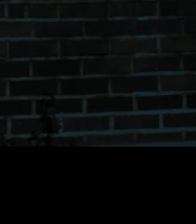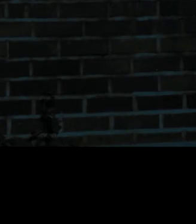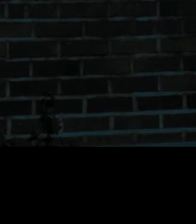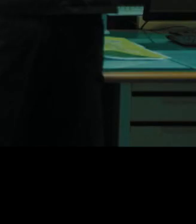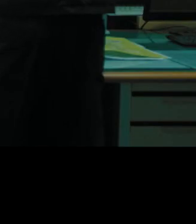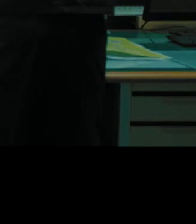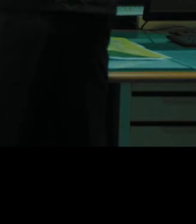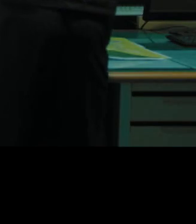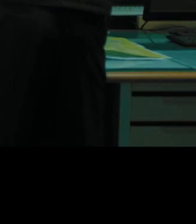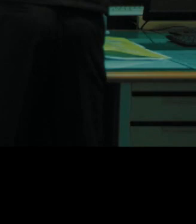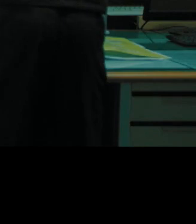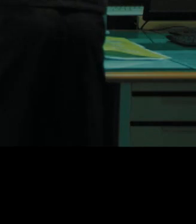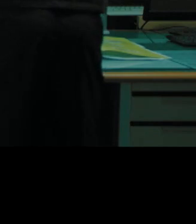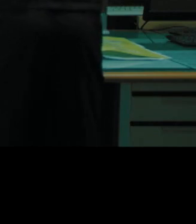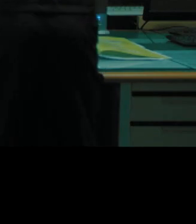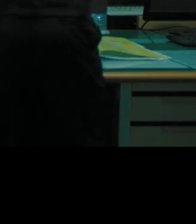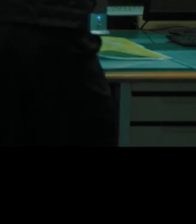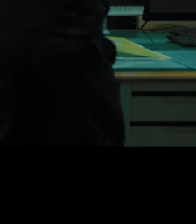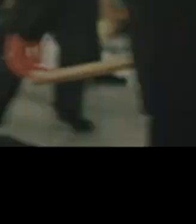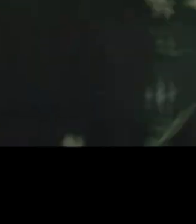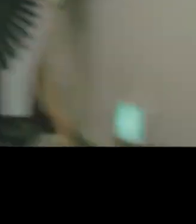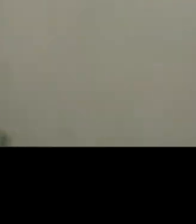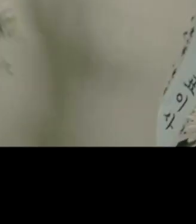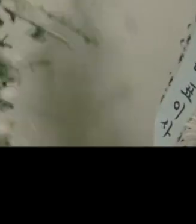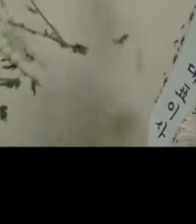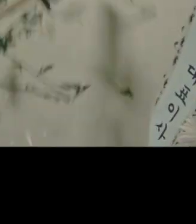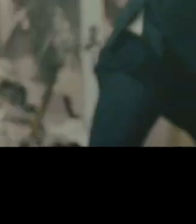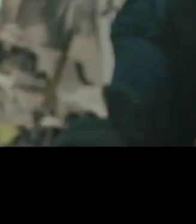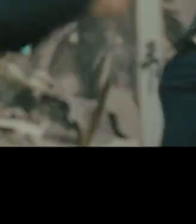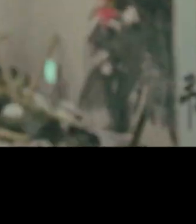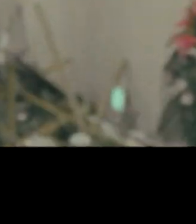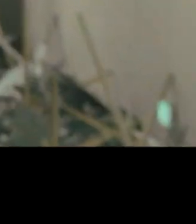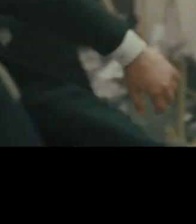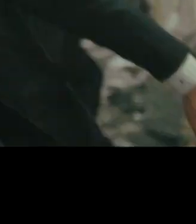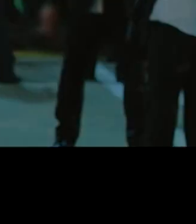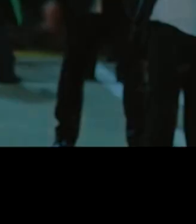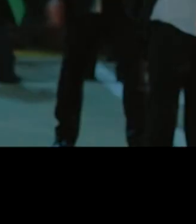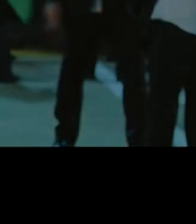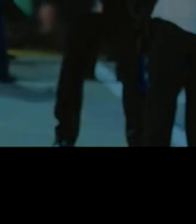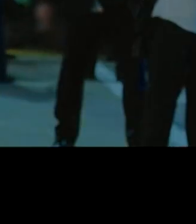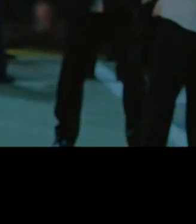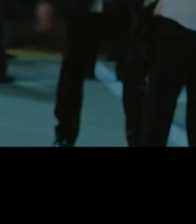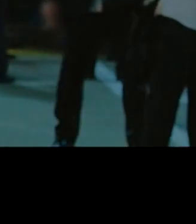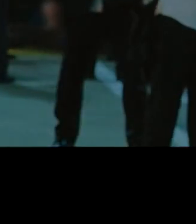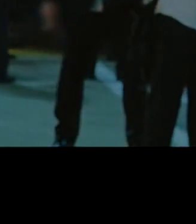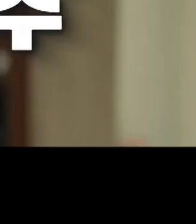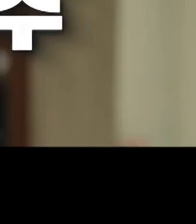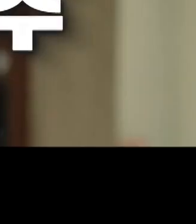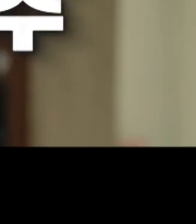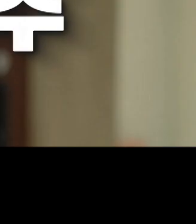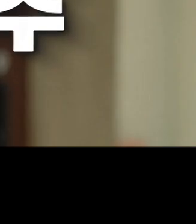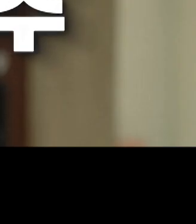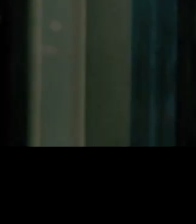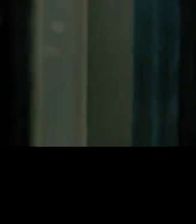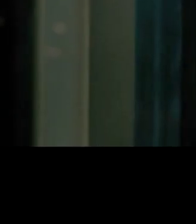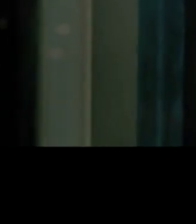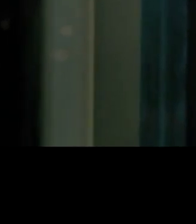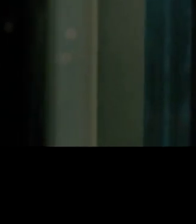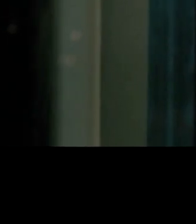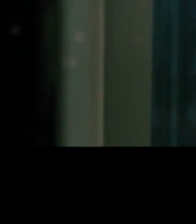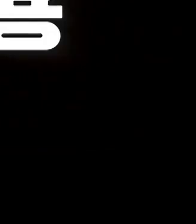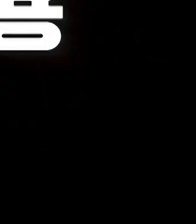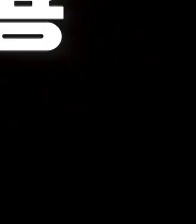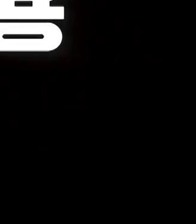아 내가 부탁해서 안 했소 집을 좀 며칠간은 이라고 들어가 일이고 과연 수색 뿔과